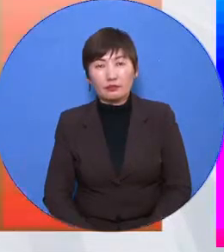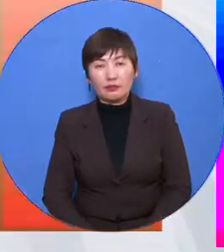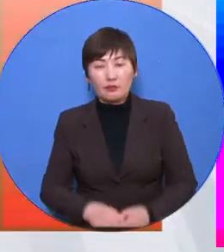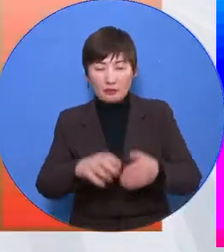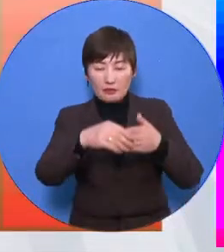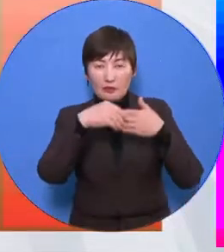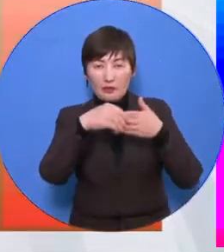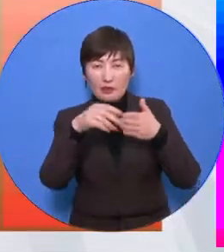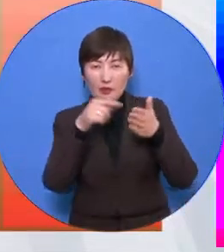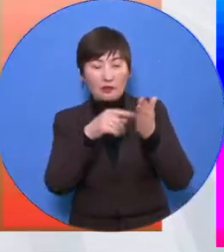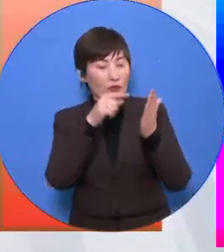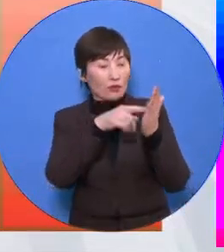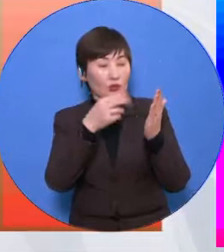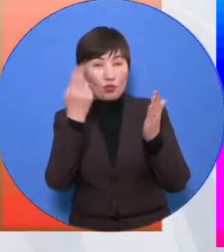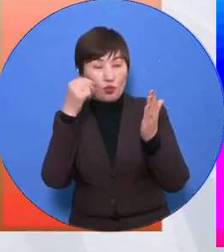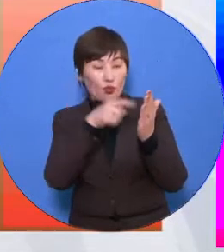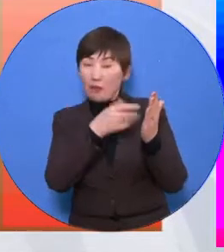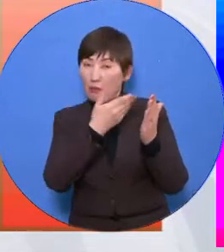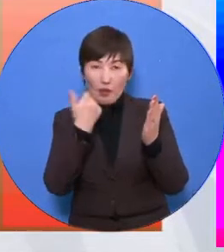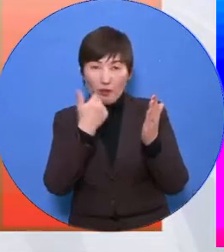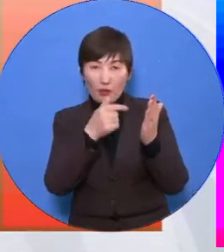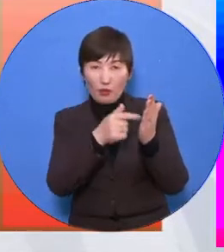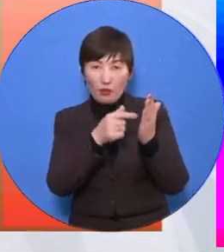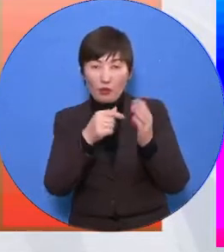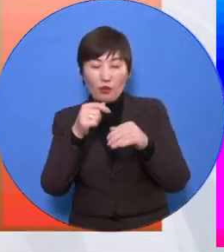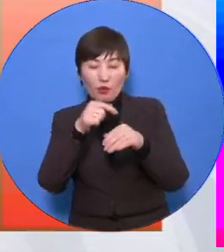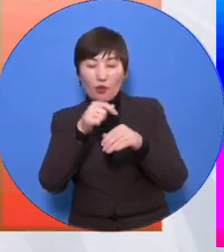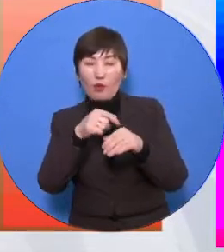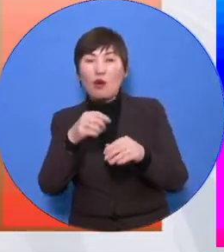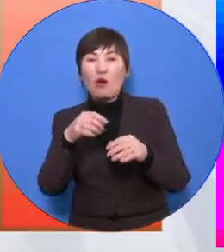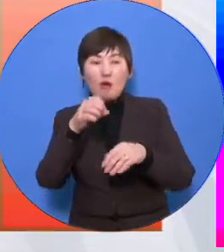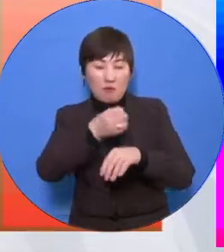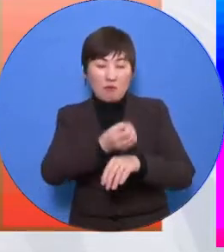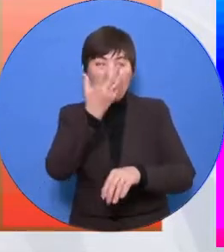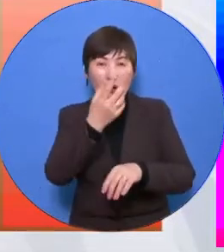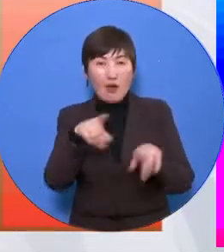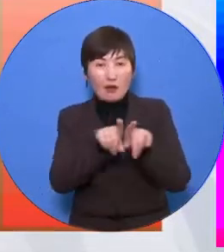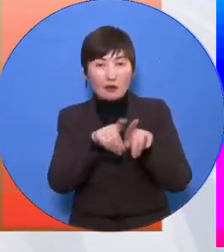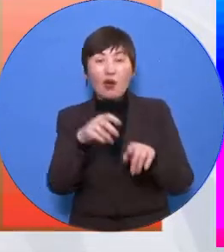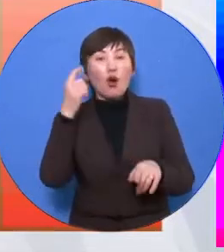Цаасан дээр биеийн дүрс харагдахгүй байгааг ойсон цэцэргүүдийн чиглэлээс харж олно.